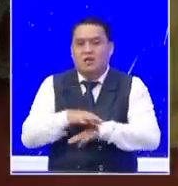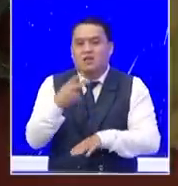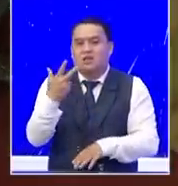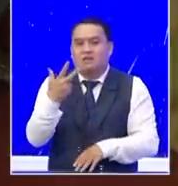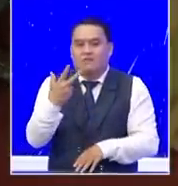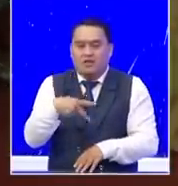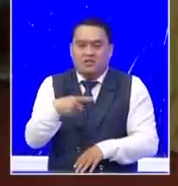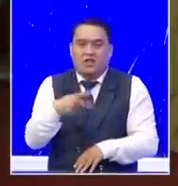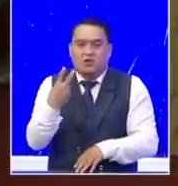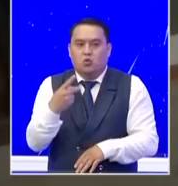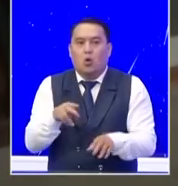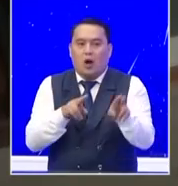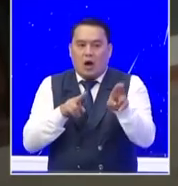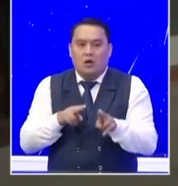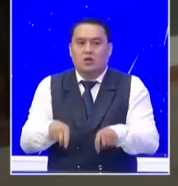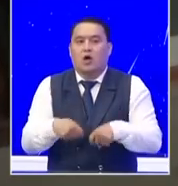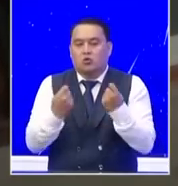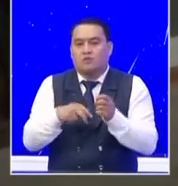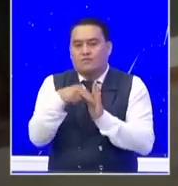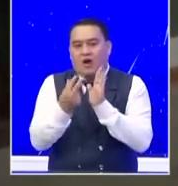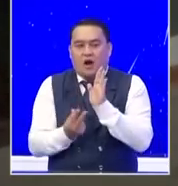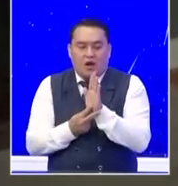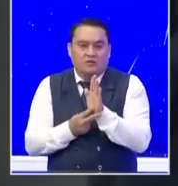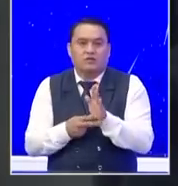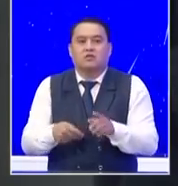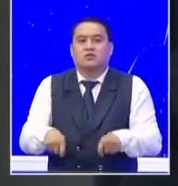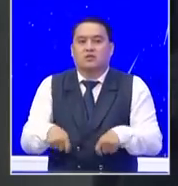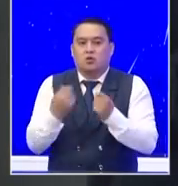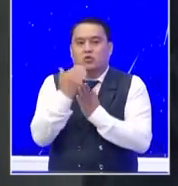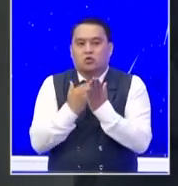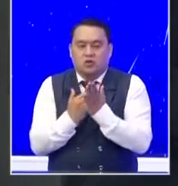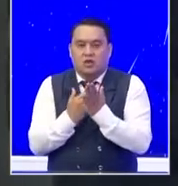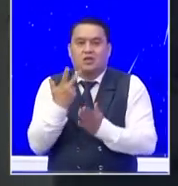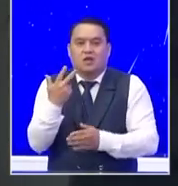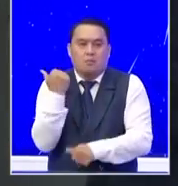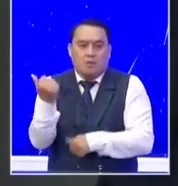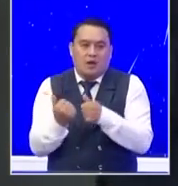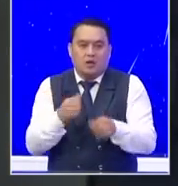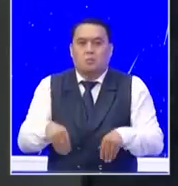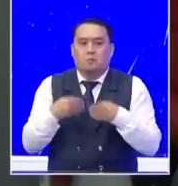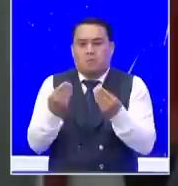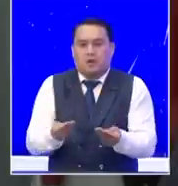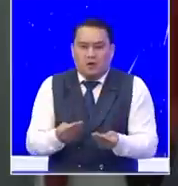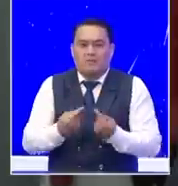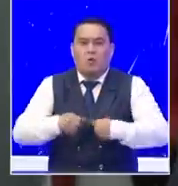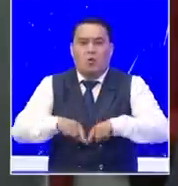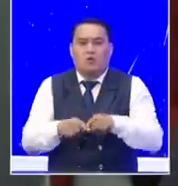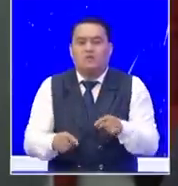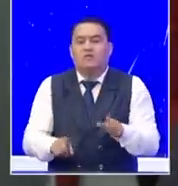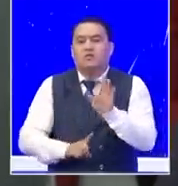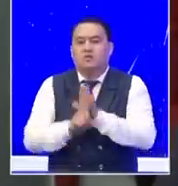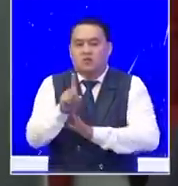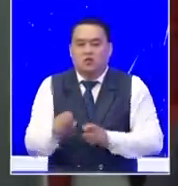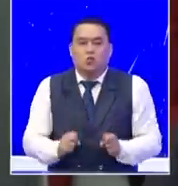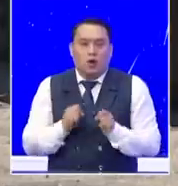21 нарушение правил охоты и составлено 18 административных протоколов. Три материала переданы в правоохранительные органы для возбуждения